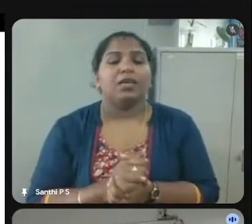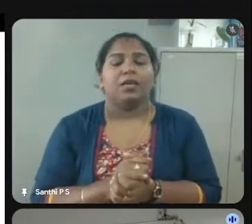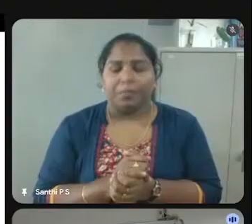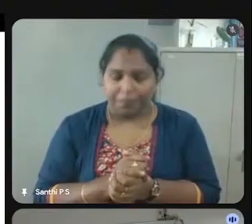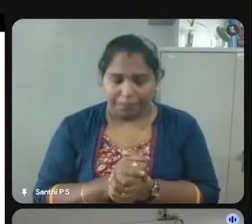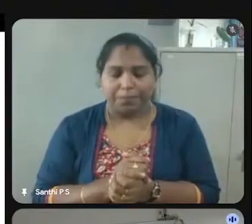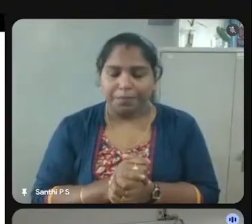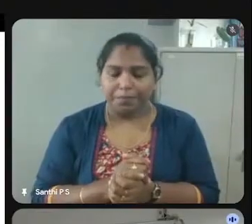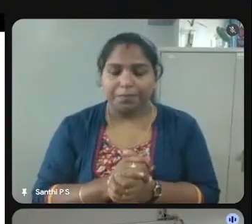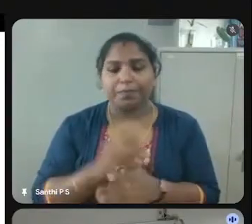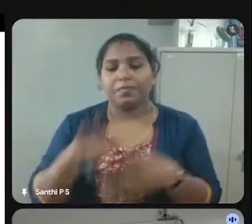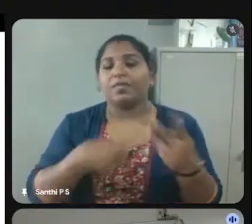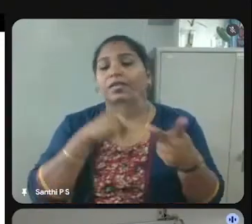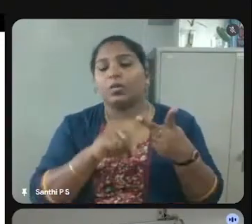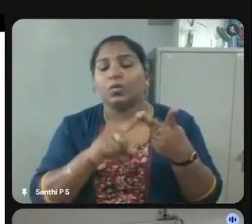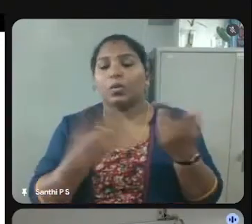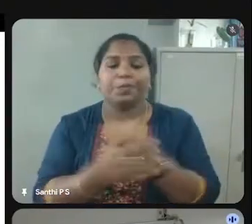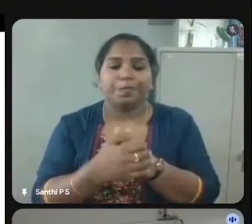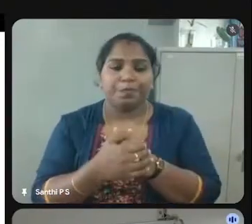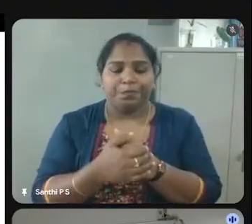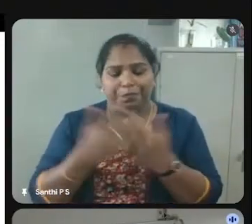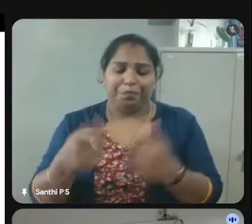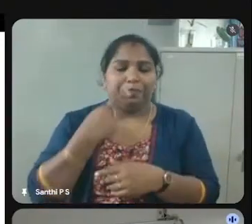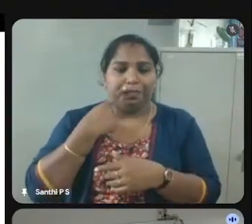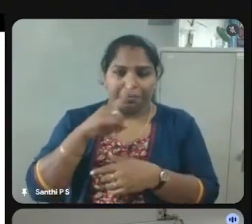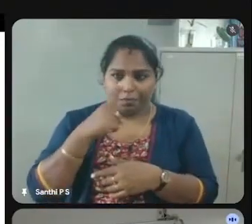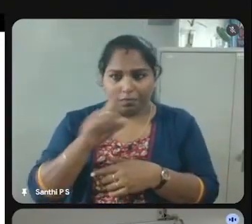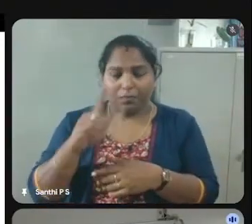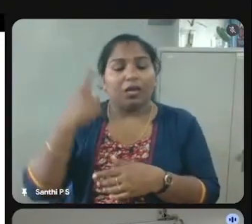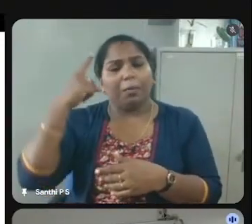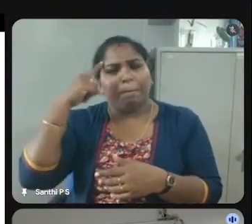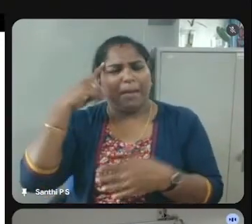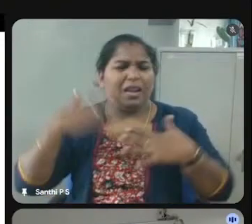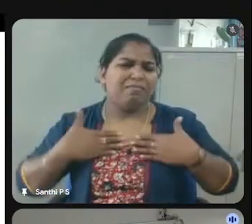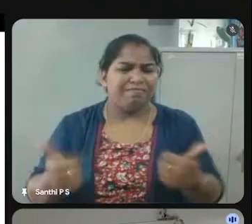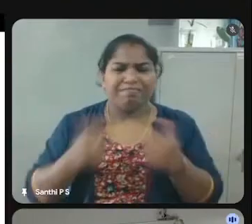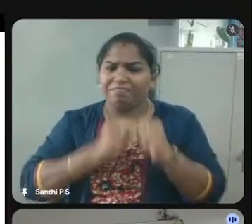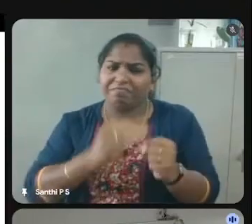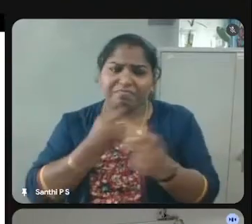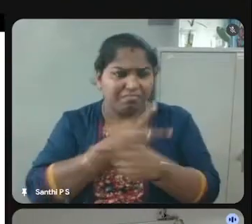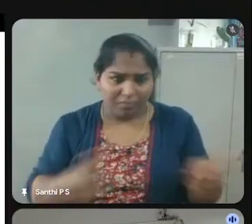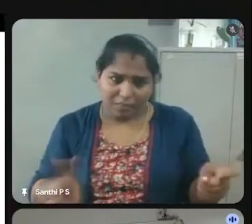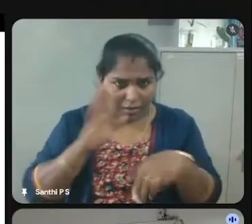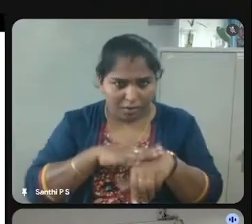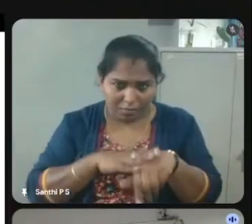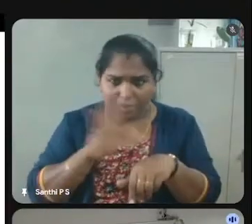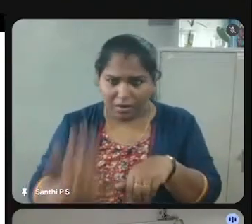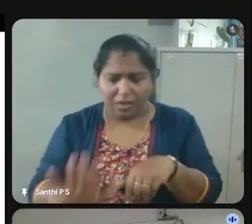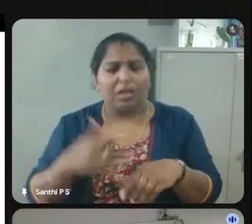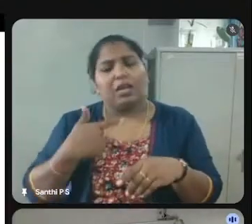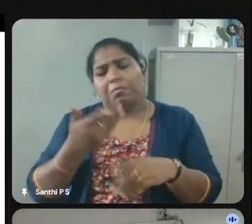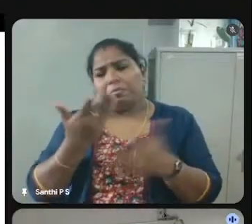ഇപ്പോ ഒരു പേരന്റിനെ സംബന്ധിച്ചിടത്തോളം അവർ നേരിടുന്ന മാനസികാരോഗ്യ ബുദ്ധിമുട്ടുകൾ, ഇപ്പോ ഞാൻ ഈ പറഞ്ഞ പല കാര്യങ്ങളും പലരും